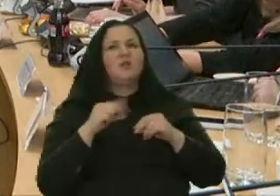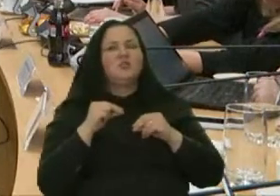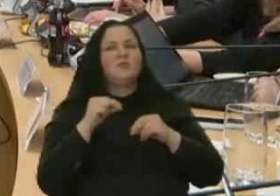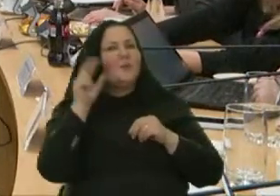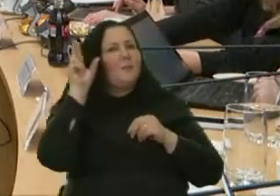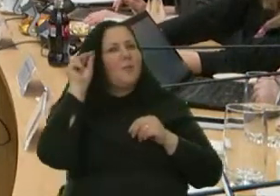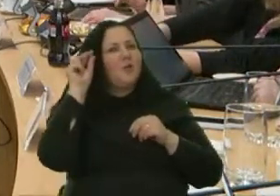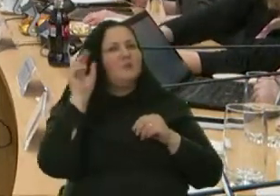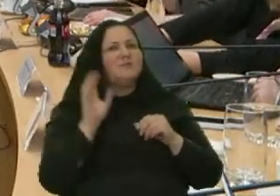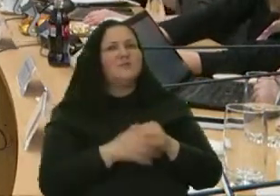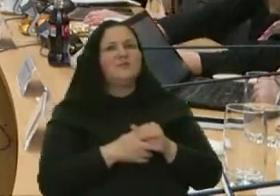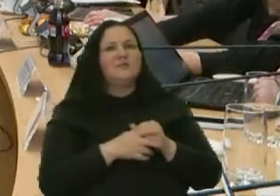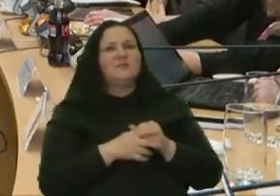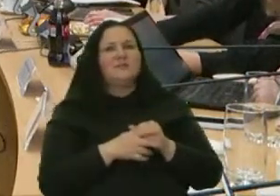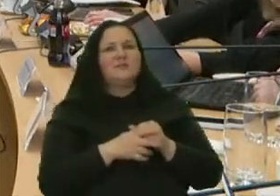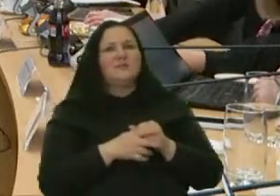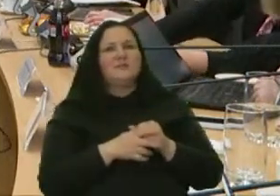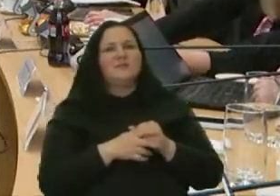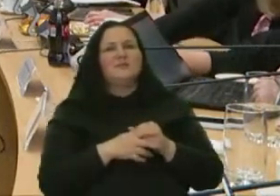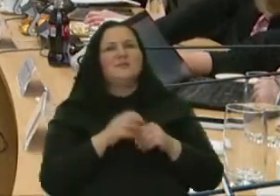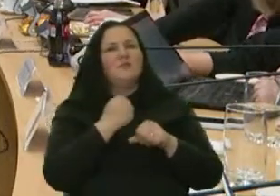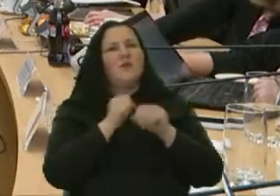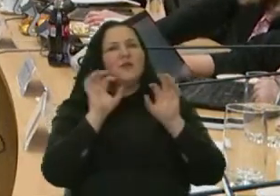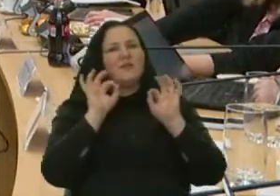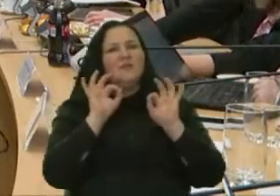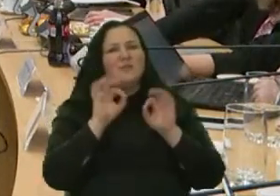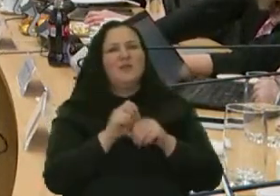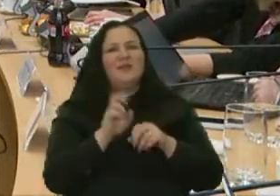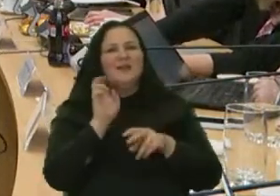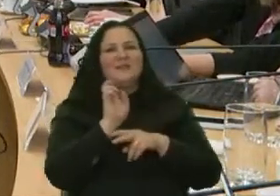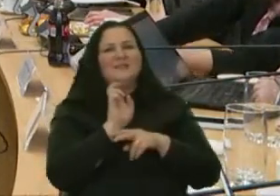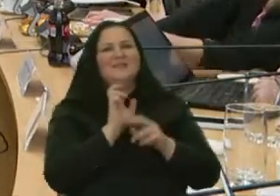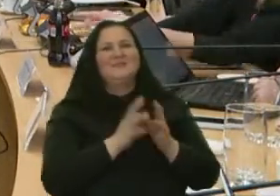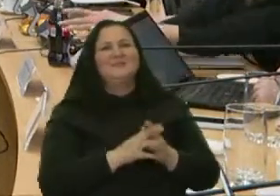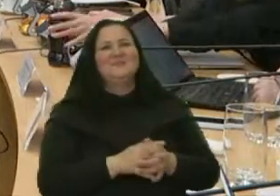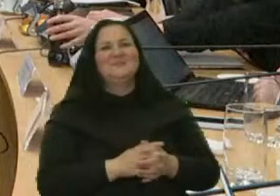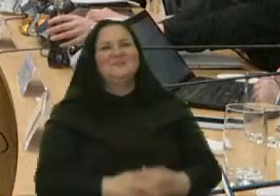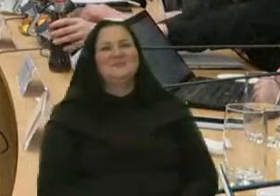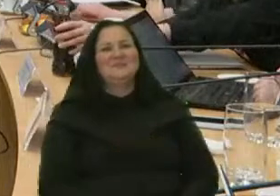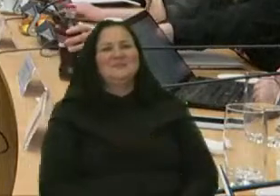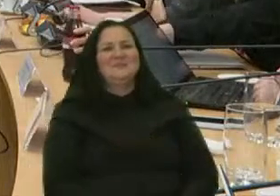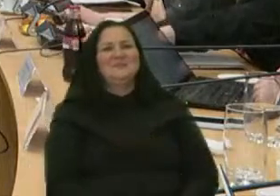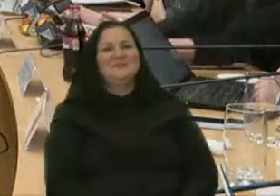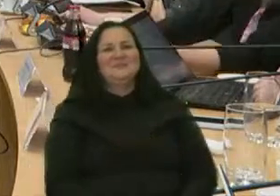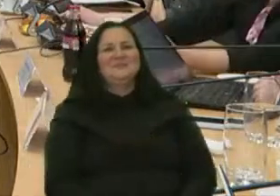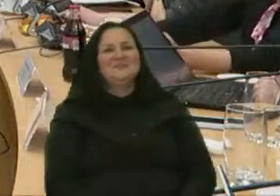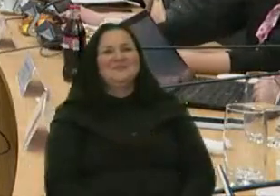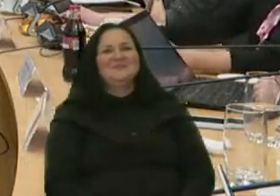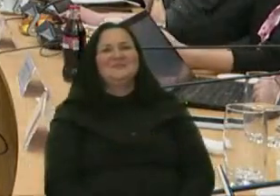Mulțumesc ați spus foarte bine să se consemneze vă rog vă rog doamna consilier